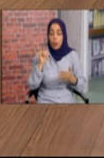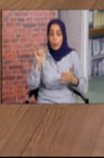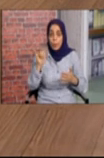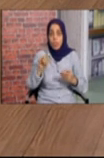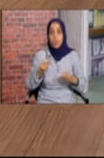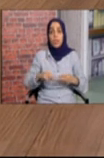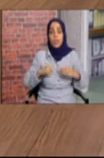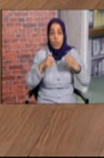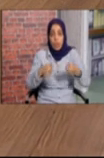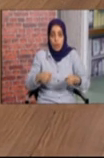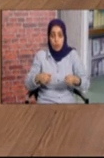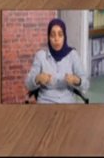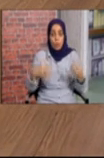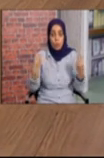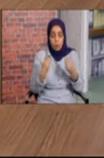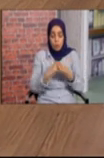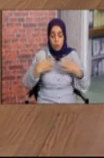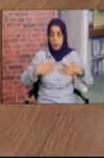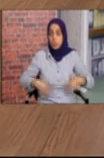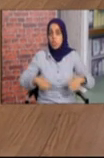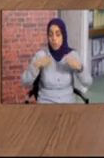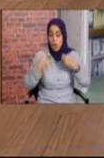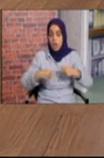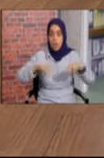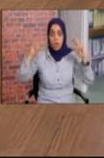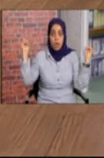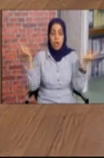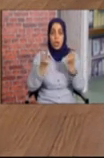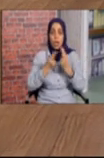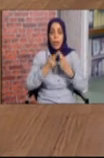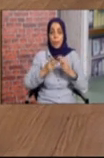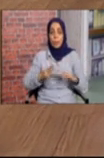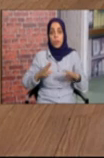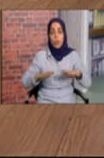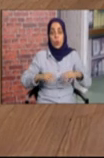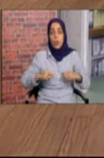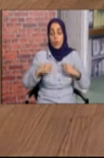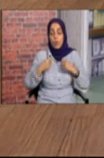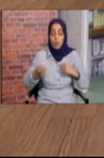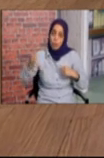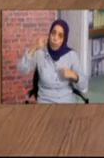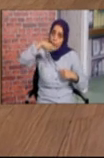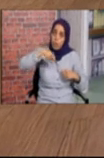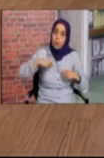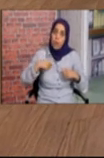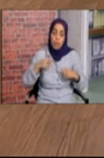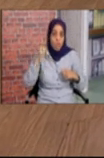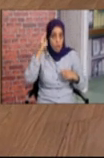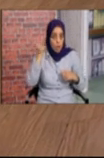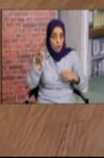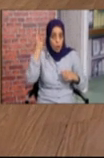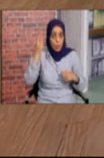احنا ننفذه بالشراكه مع منظمه الصحه العالميه. ايضا منظمه الصحه العالميه وفرت لنا بعض المعلومات